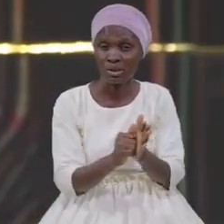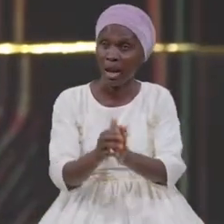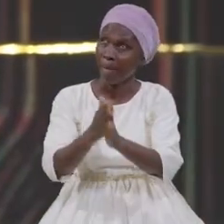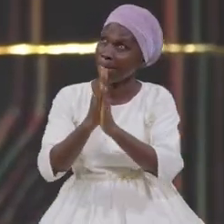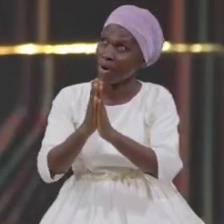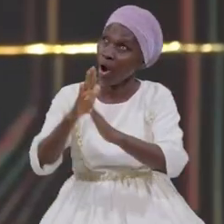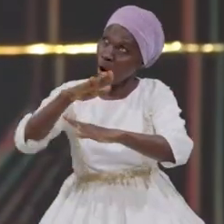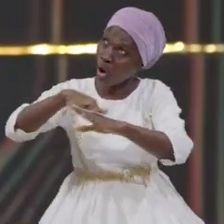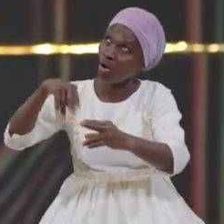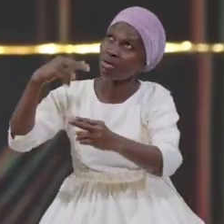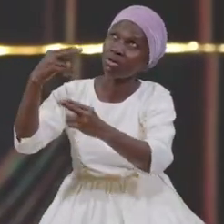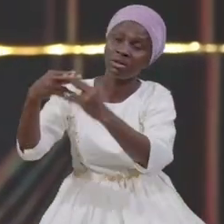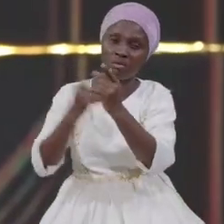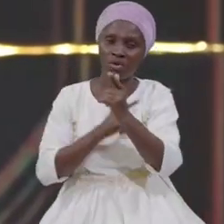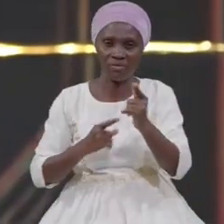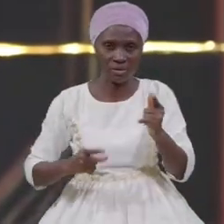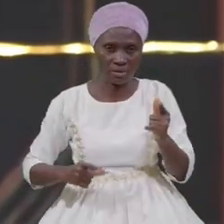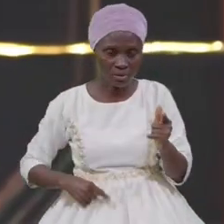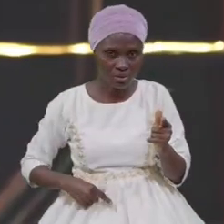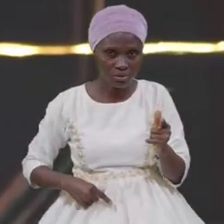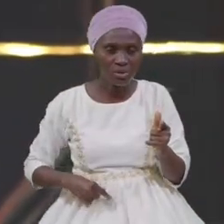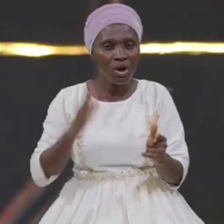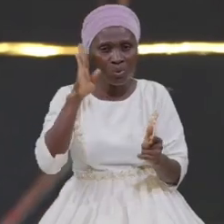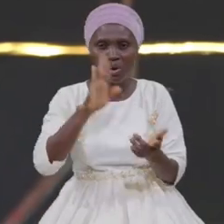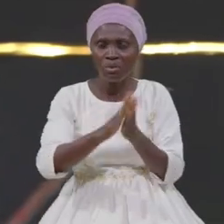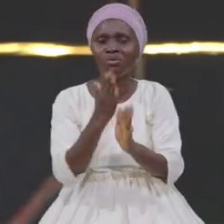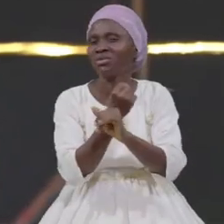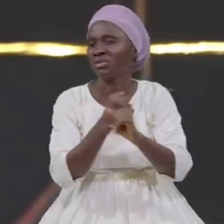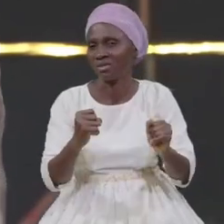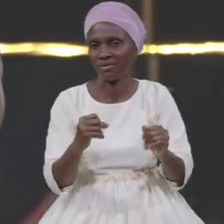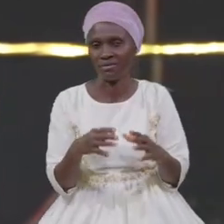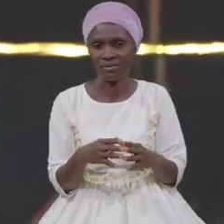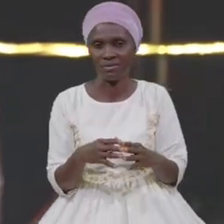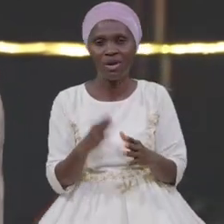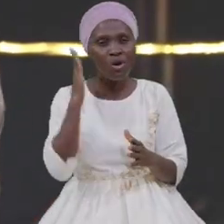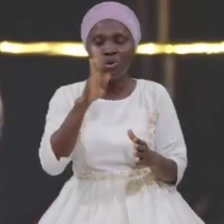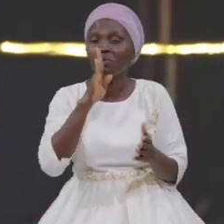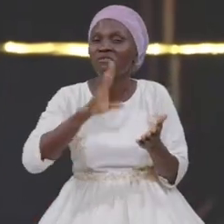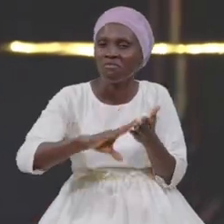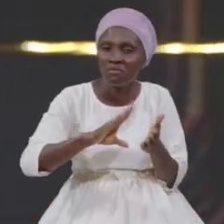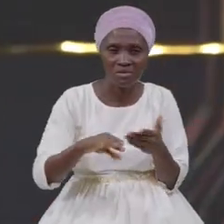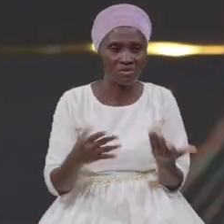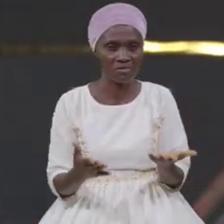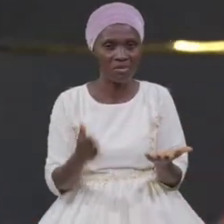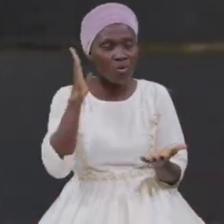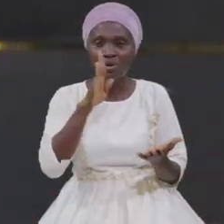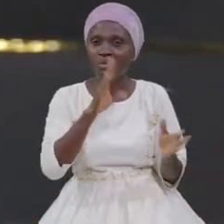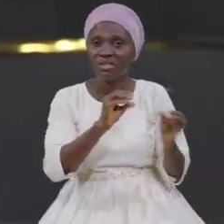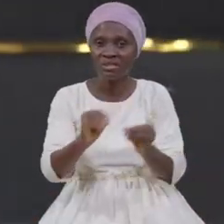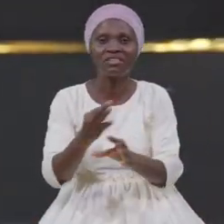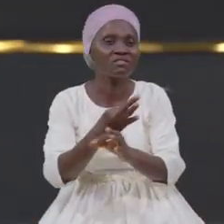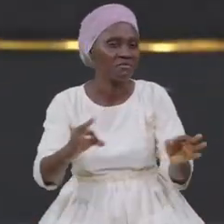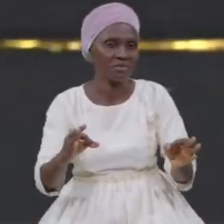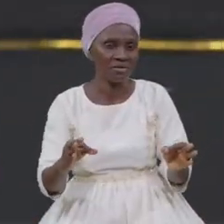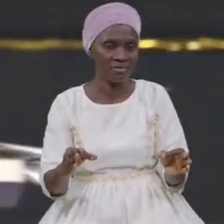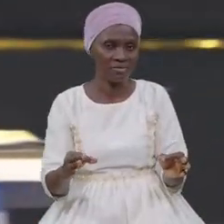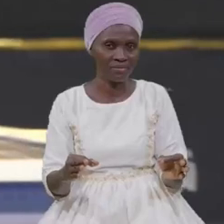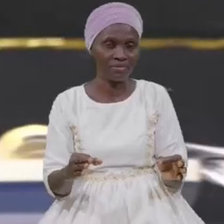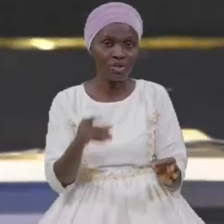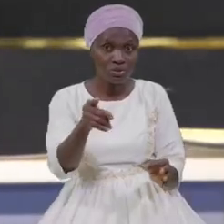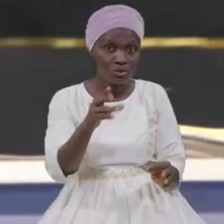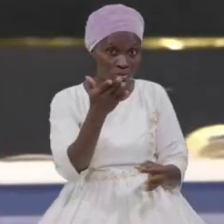invoquera le nom du Seigneur sera sauvé, sera pardonné, sera affranchi. Et tu es